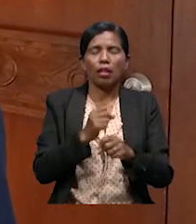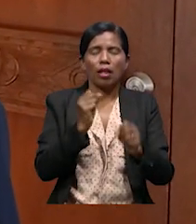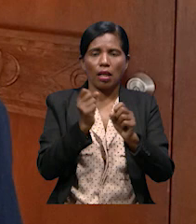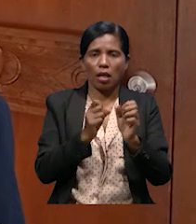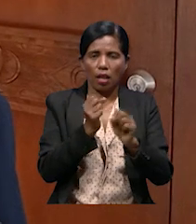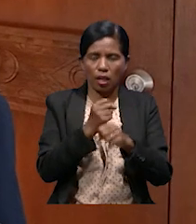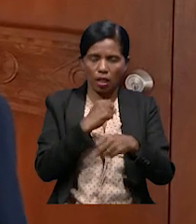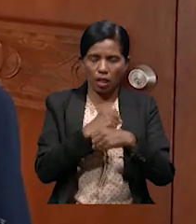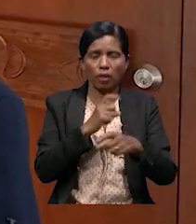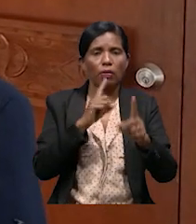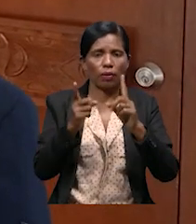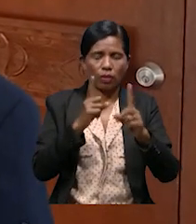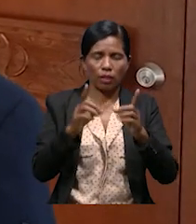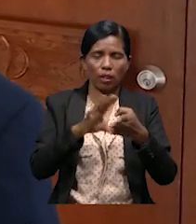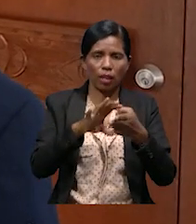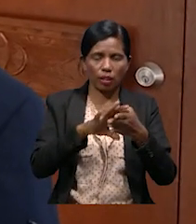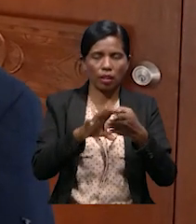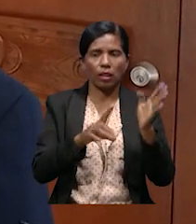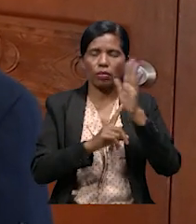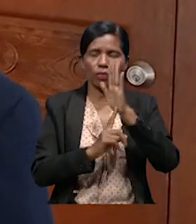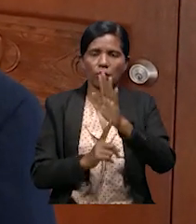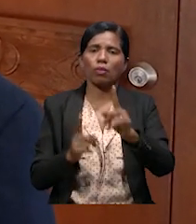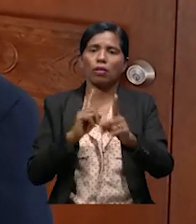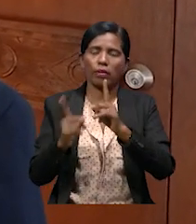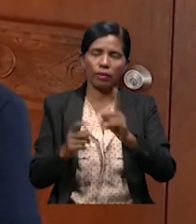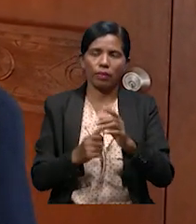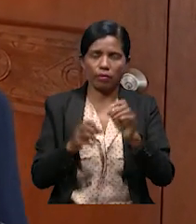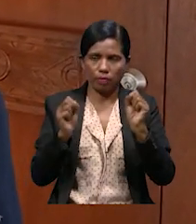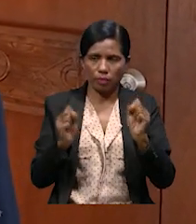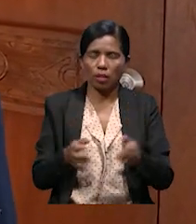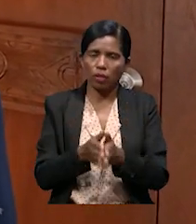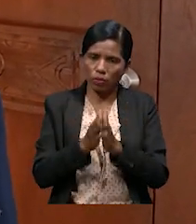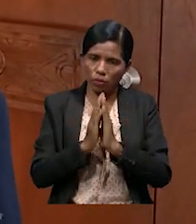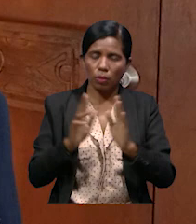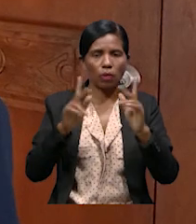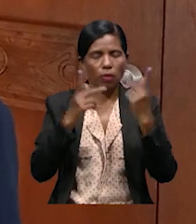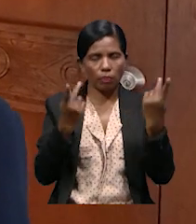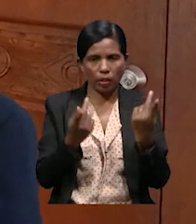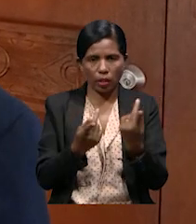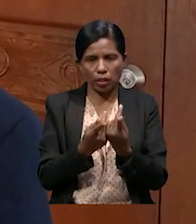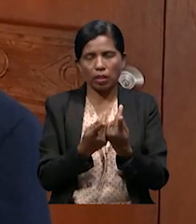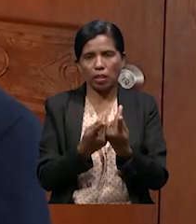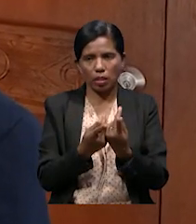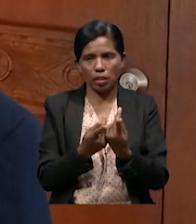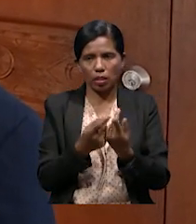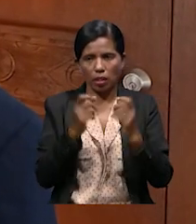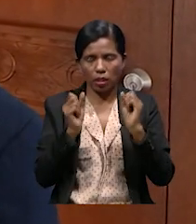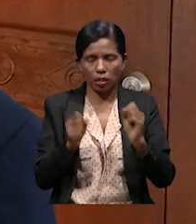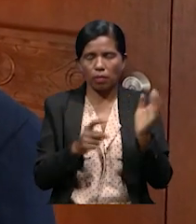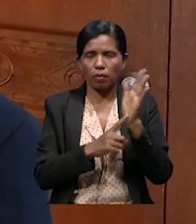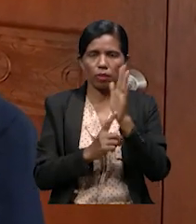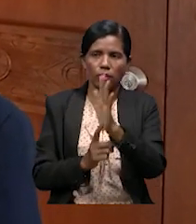sama. Inune, beli isi si kompanya refer, beli kalau tender yang tidak ada buka